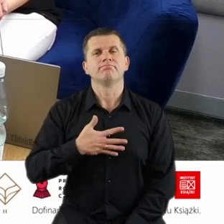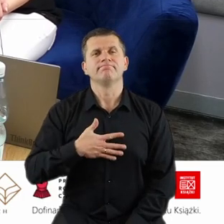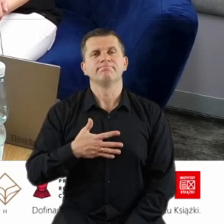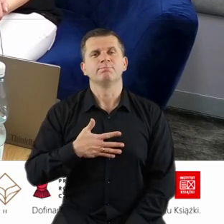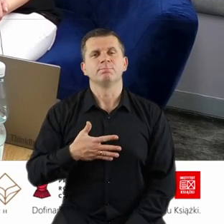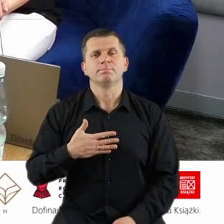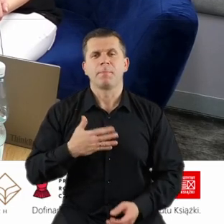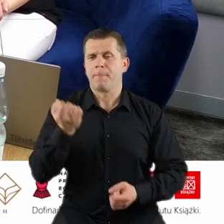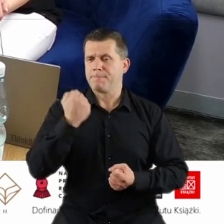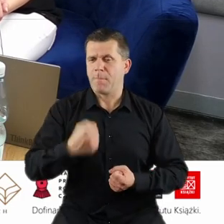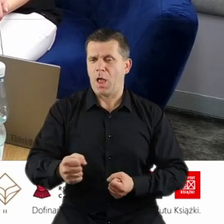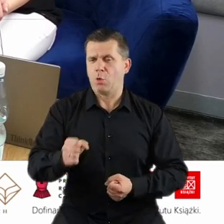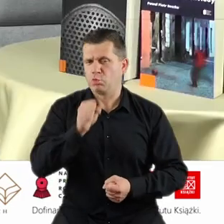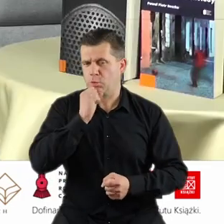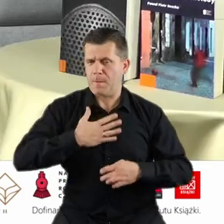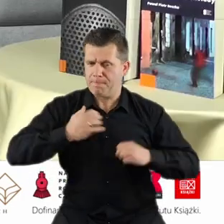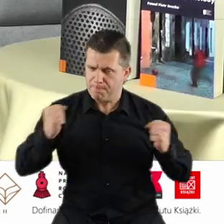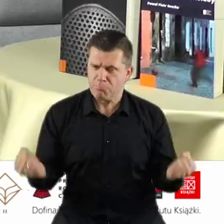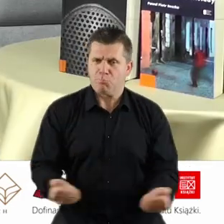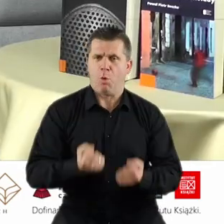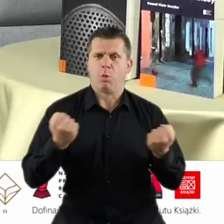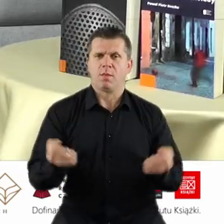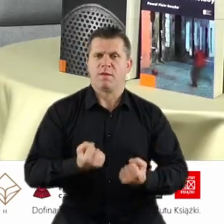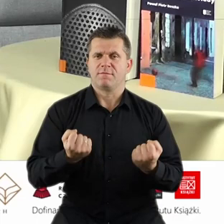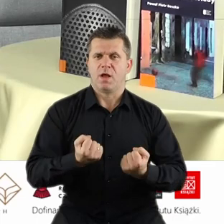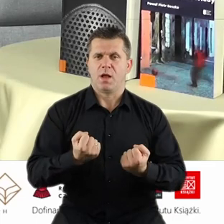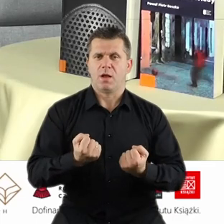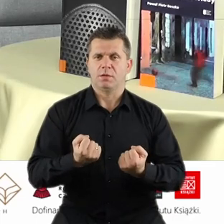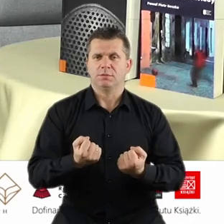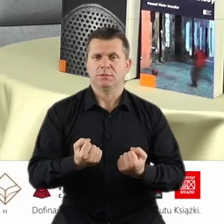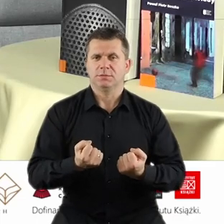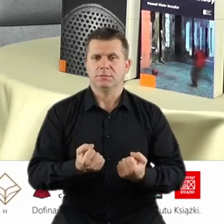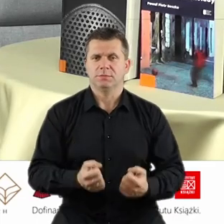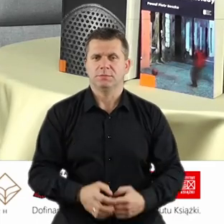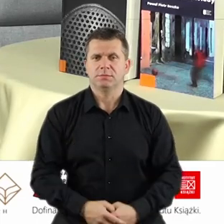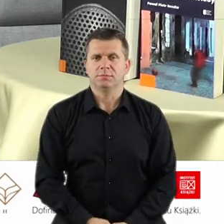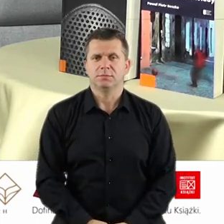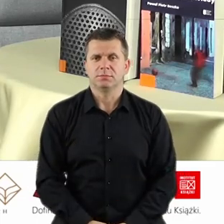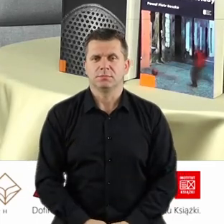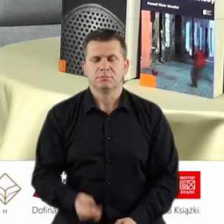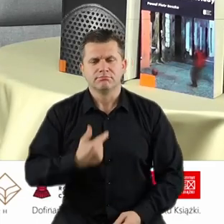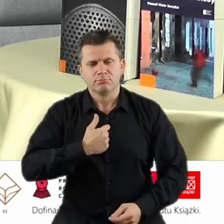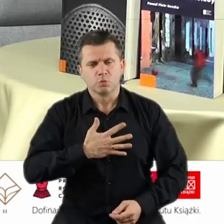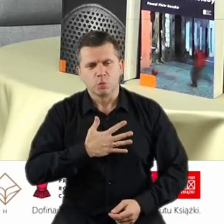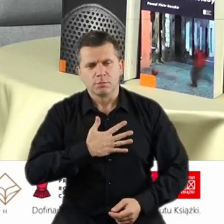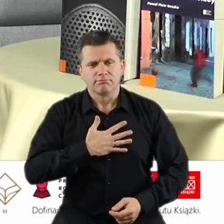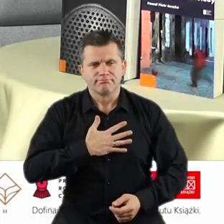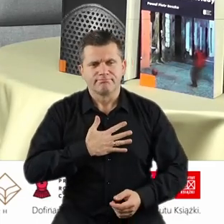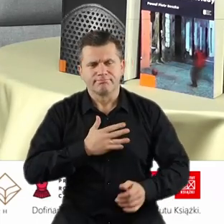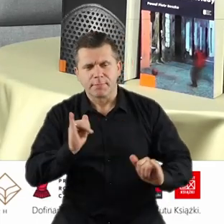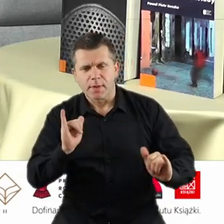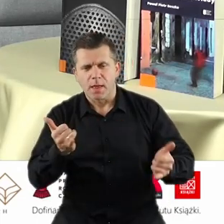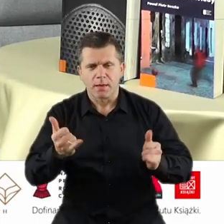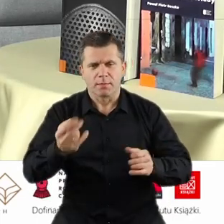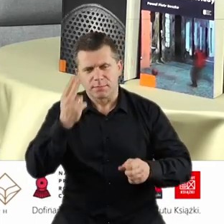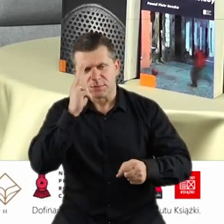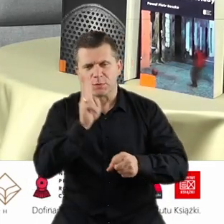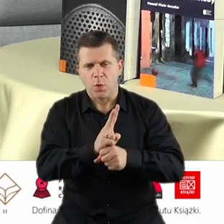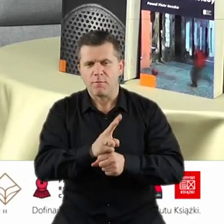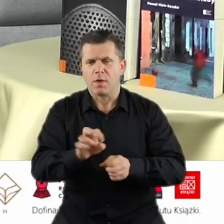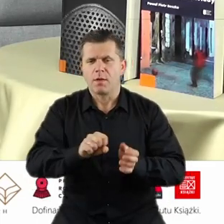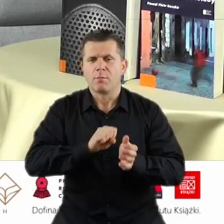Dało mi bardzo dużą motywację. Dał mi margines też poszerzone zaufania ze strony